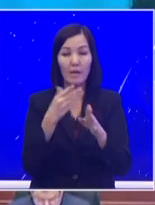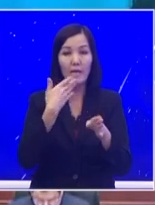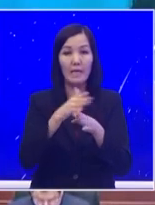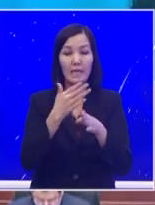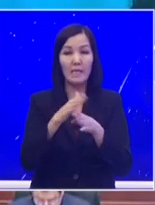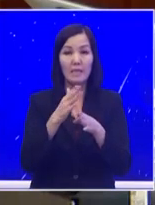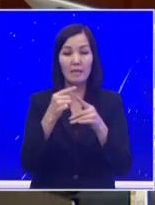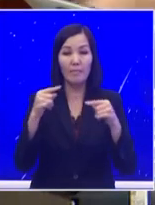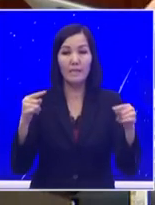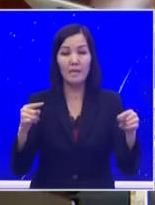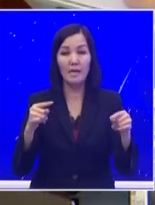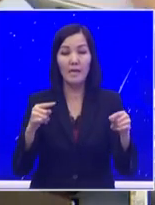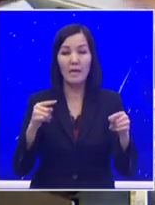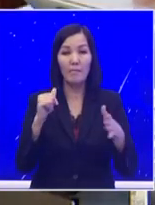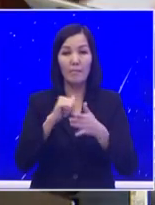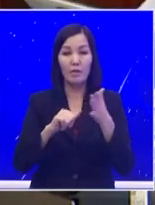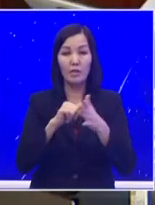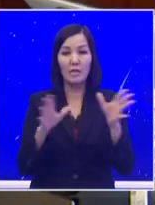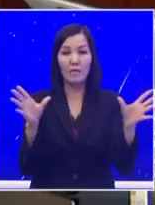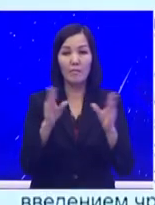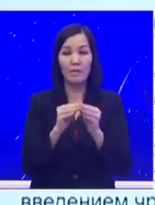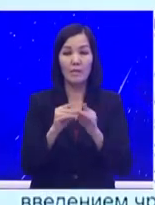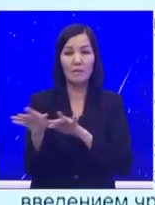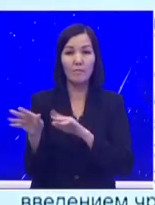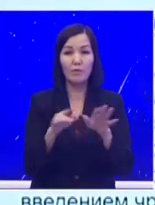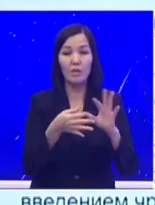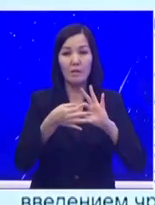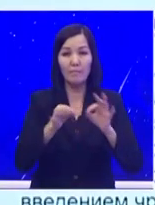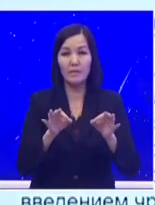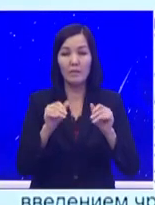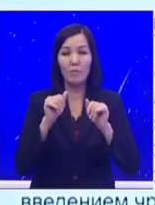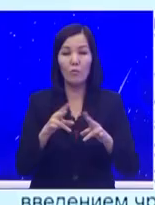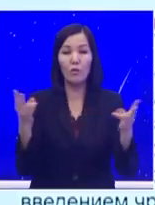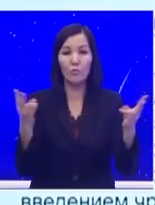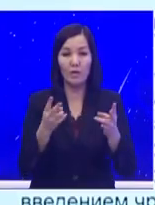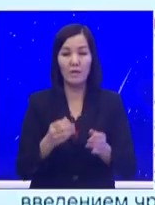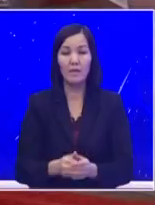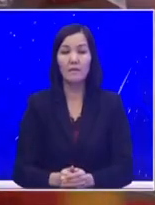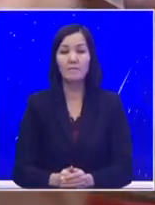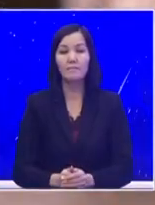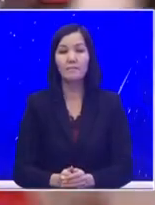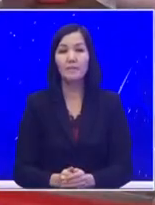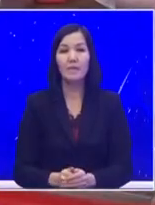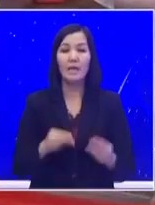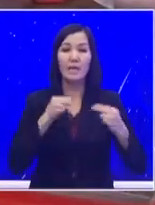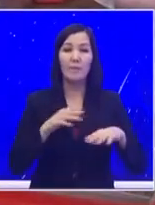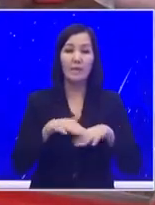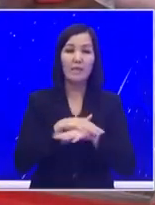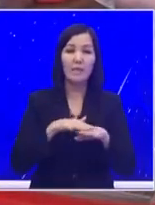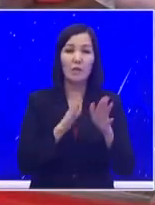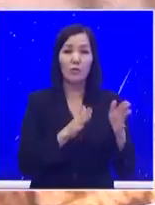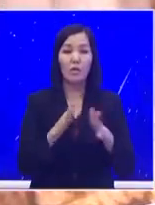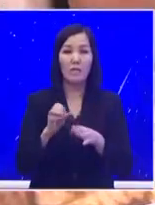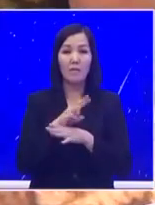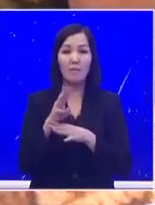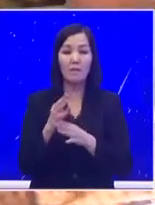нарығының басқа да субъектілерімен бірлесіп шараларды пысықтап қолданатын болады. Еңбек нарығындағы тұрақтылықты